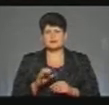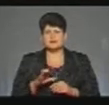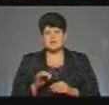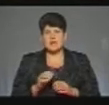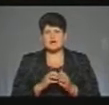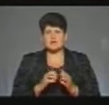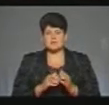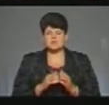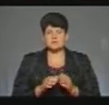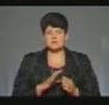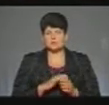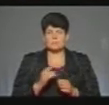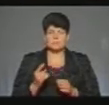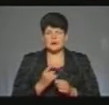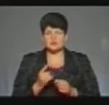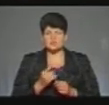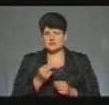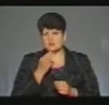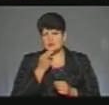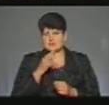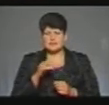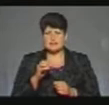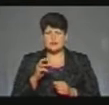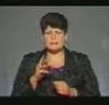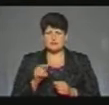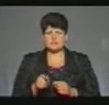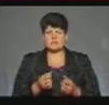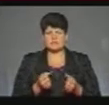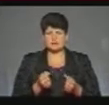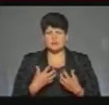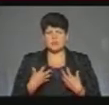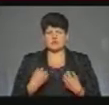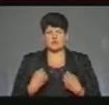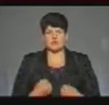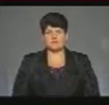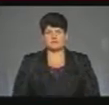– то перша страва лемків. Ну, вона їх тримала здоровими.